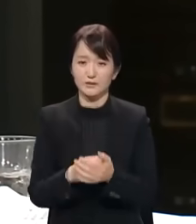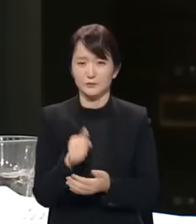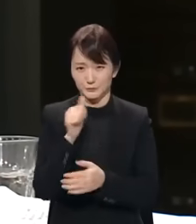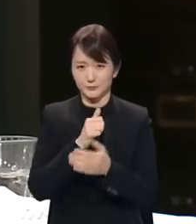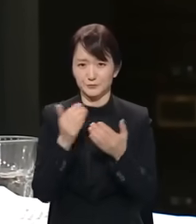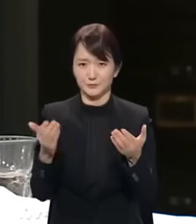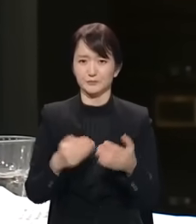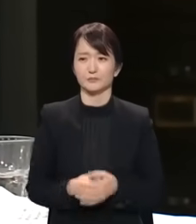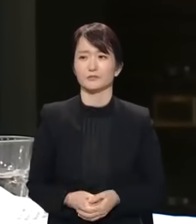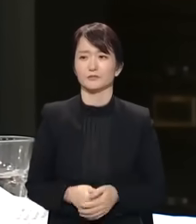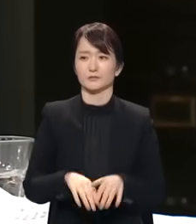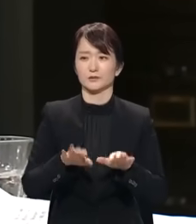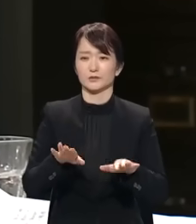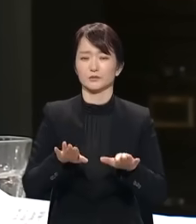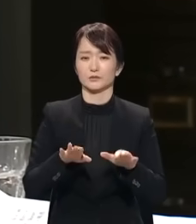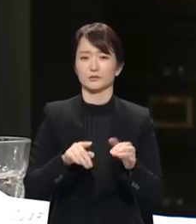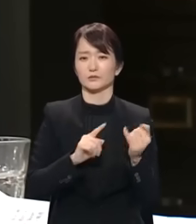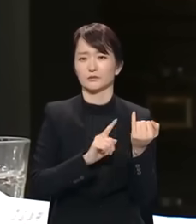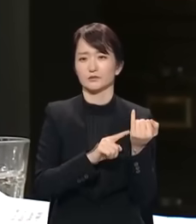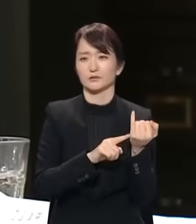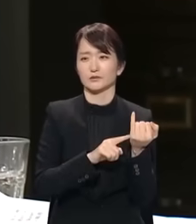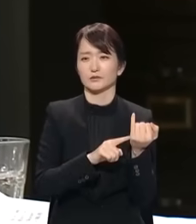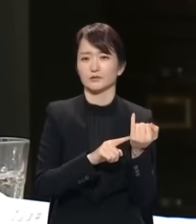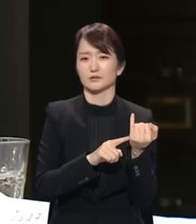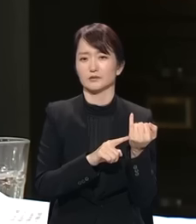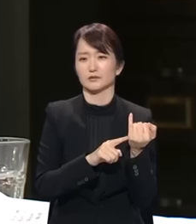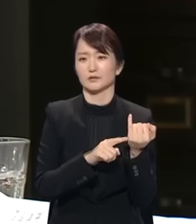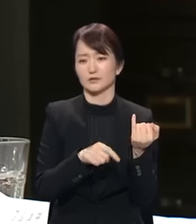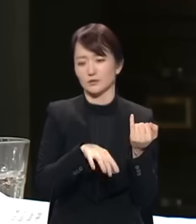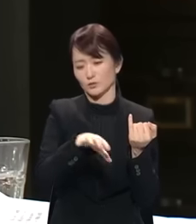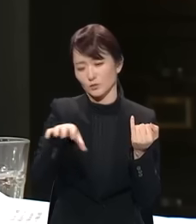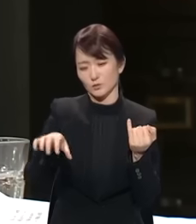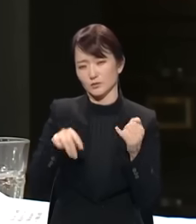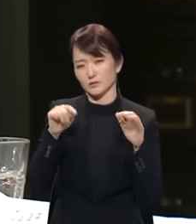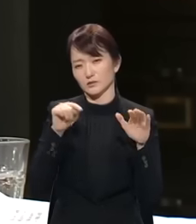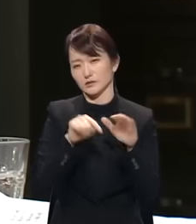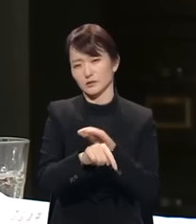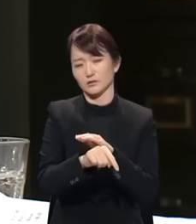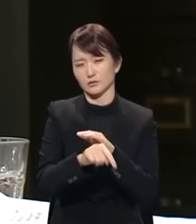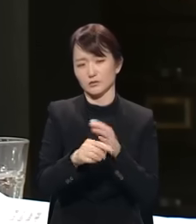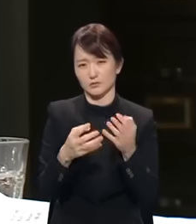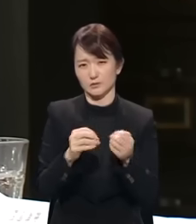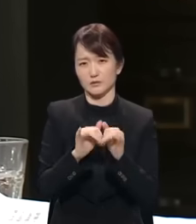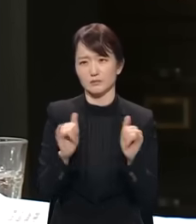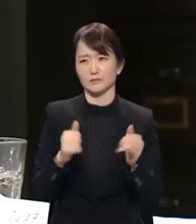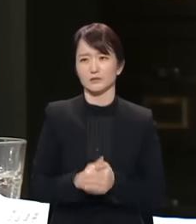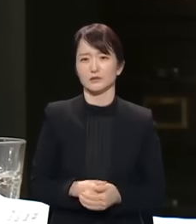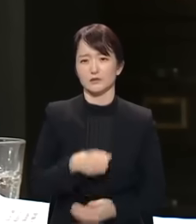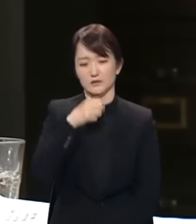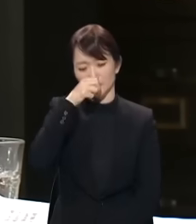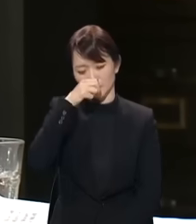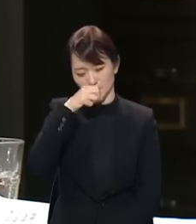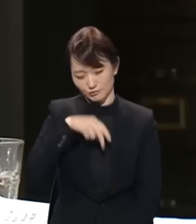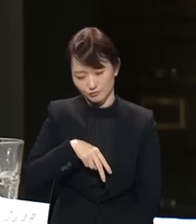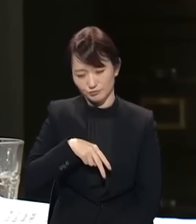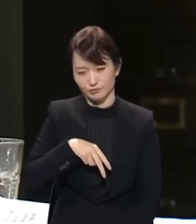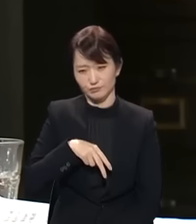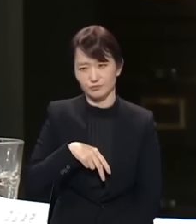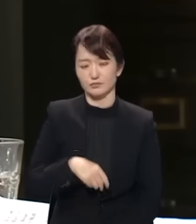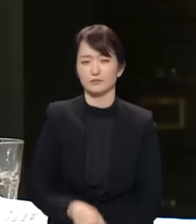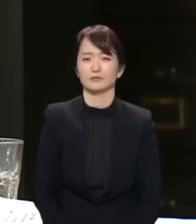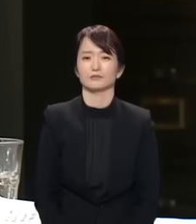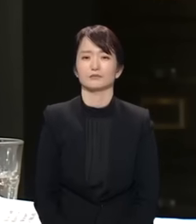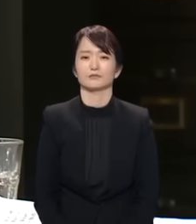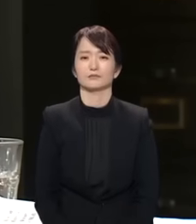오늘의 사연자. 여기저기 이제 가야 될 때가 많은 분들 이제 벌써부터 막 한숨이 나오잖아요. 딱 그분이에요.